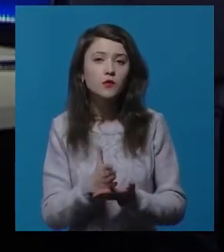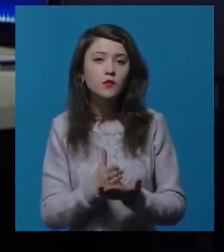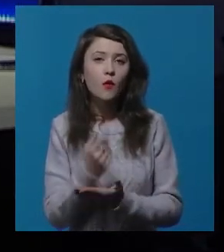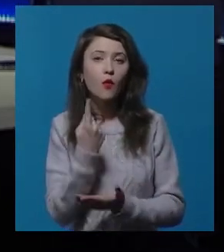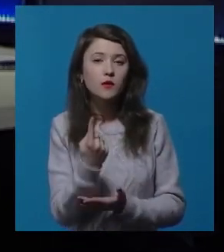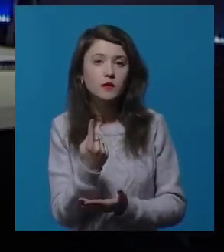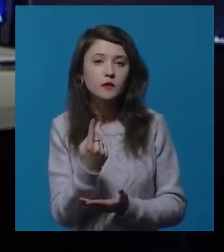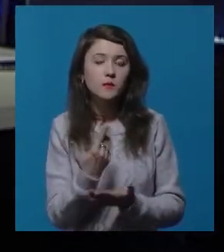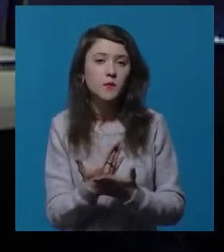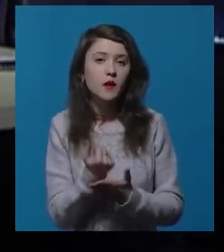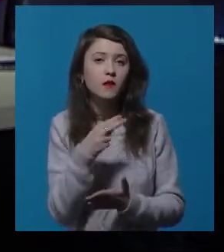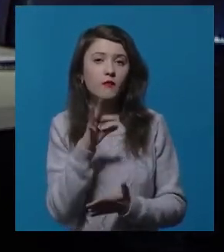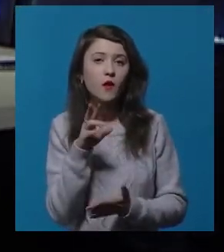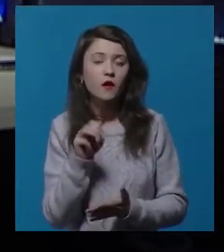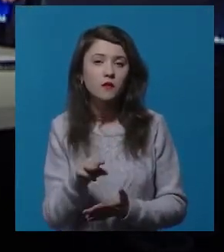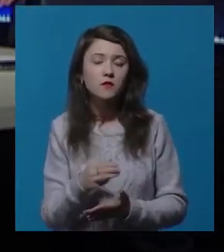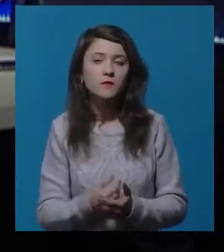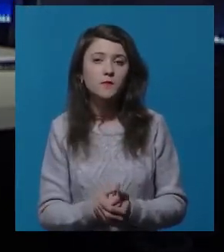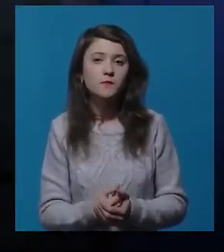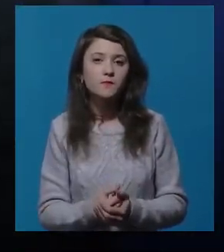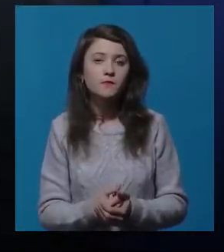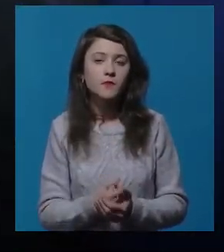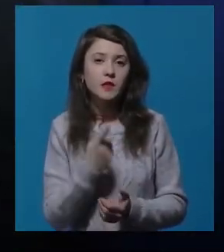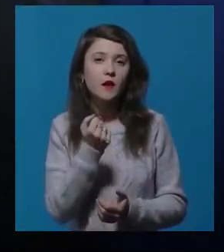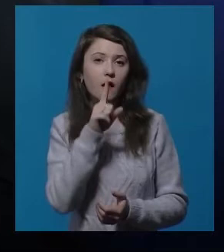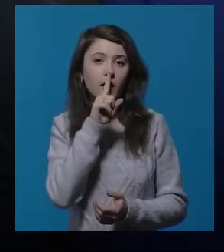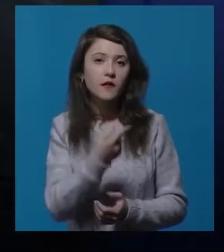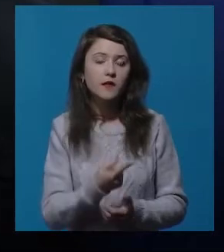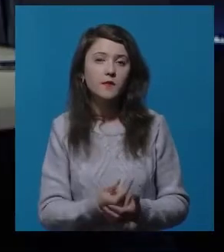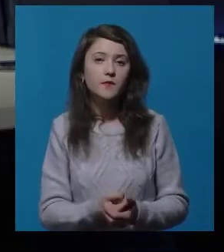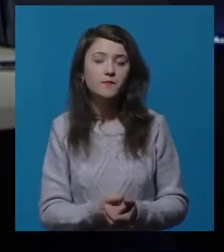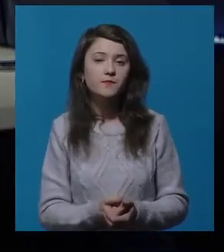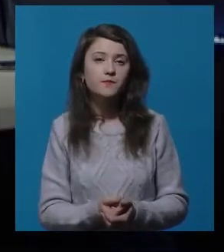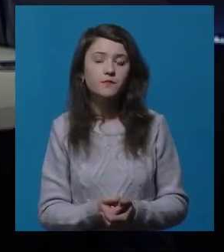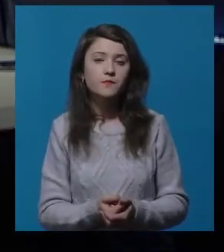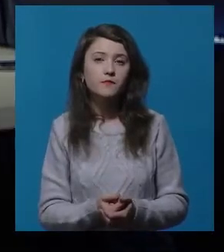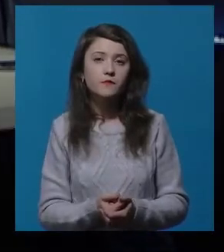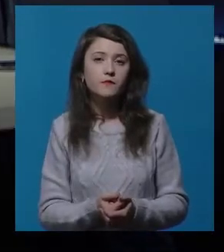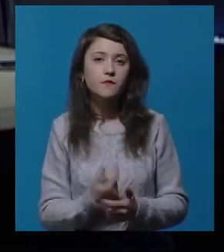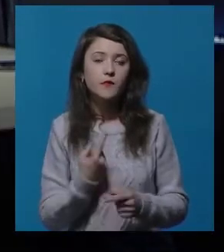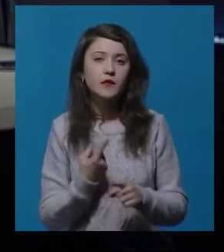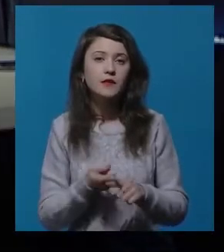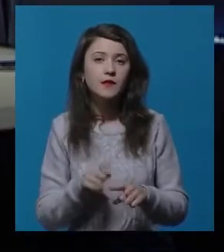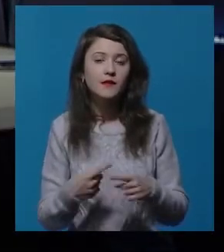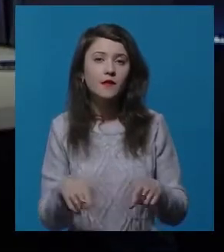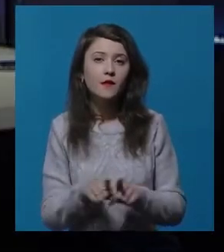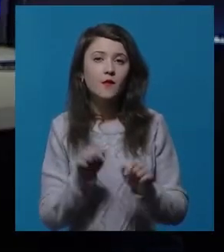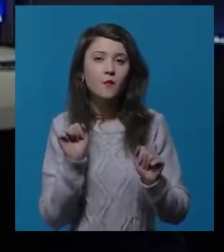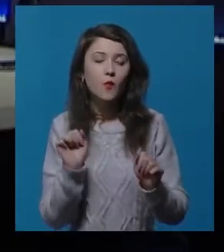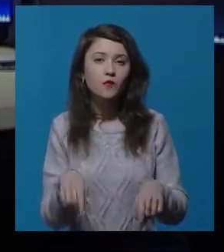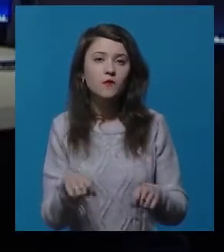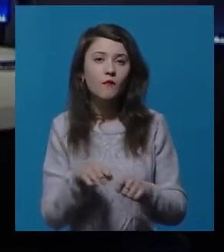фахівець? Якщо ми говоримо та ну за рік? Ну, це така, можна виміряти